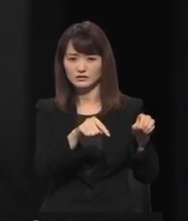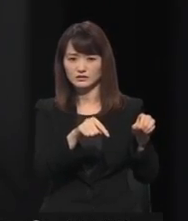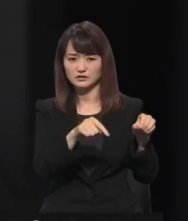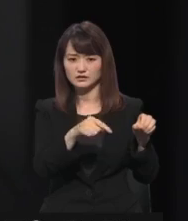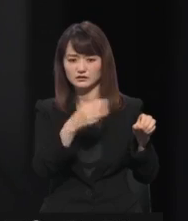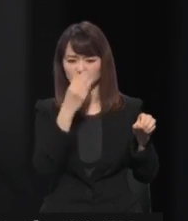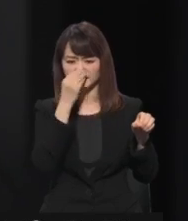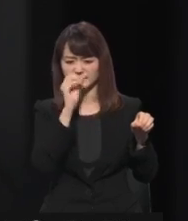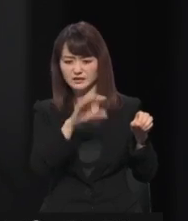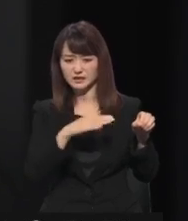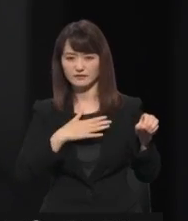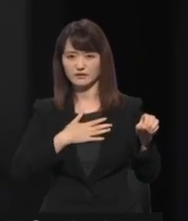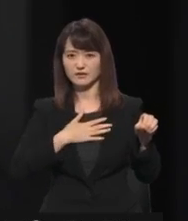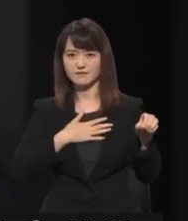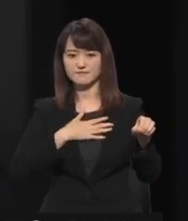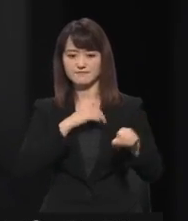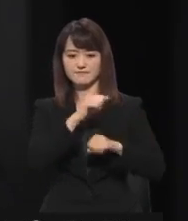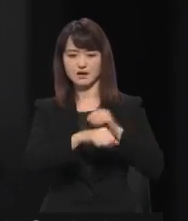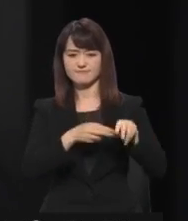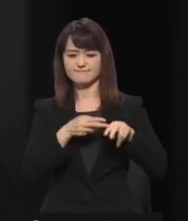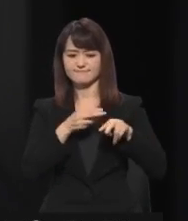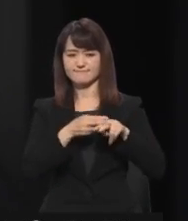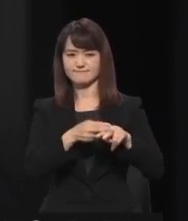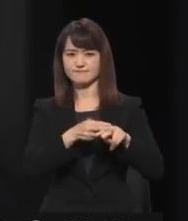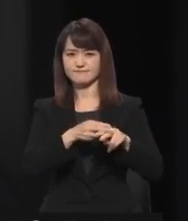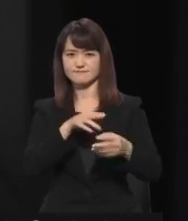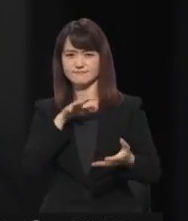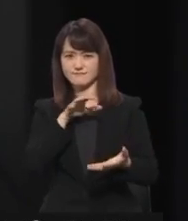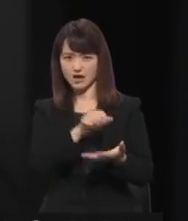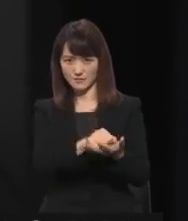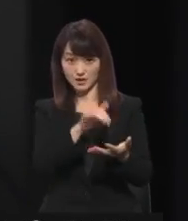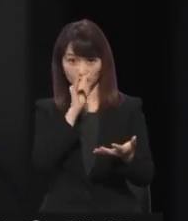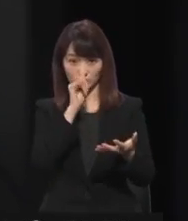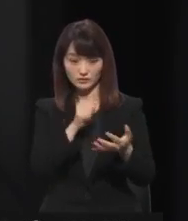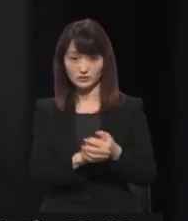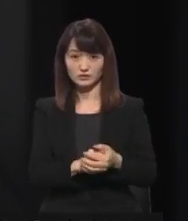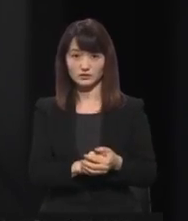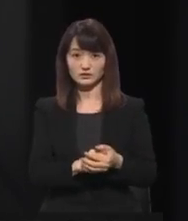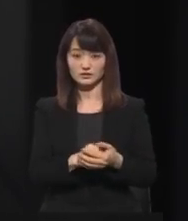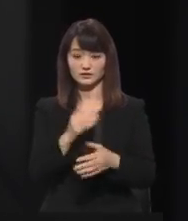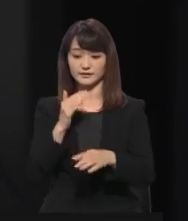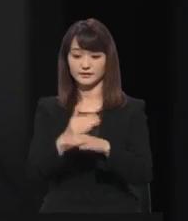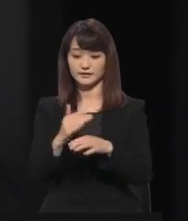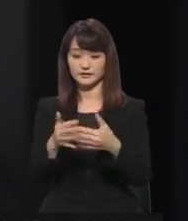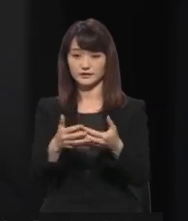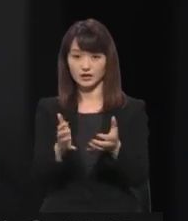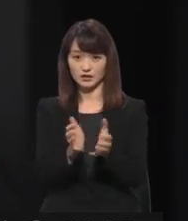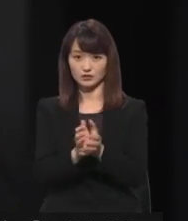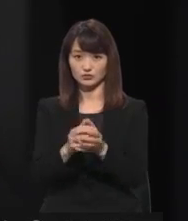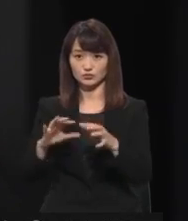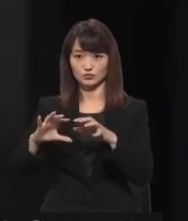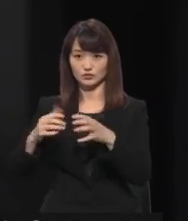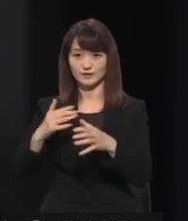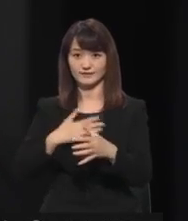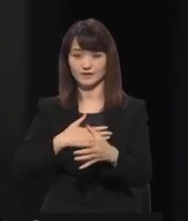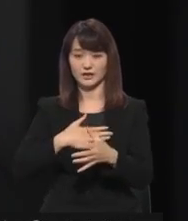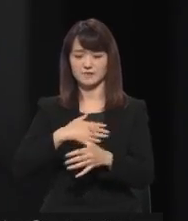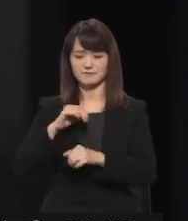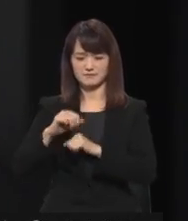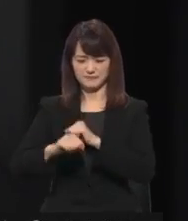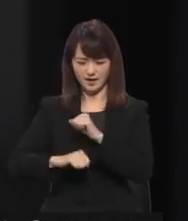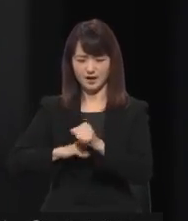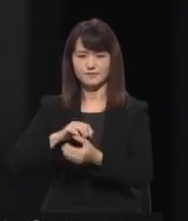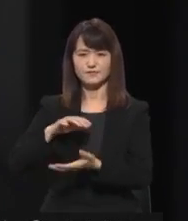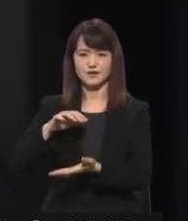내 맘대로 다 할 수 있다 당도 국가도 권력도 걸로만 가지면 이런 이런 우려에 대해서 전원 윤석열 대통령과